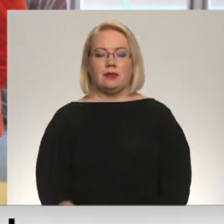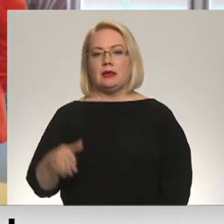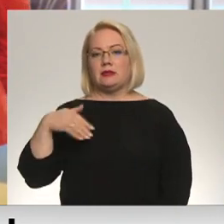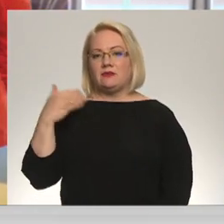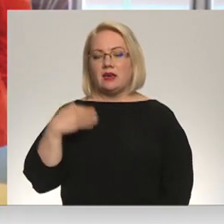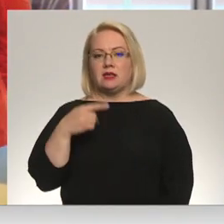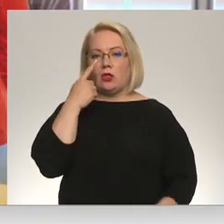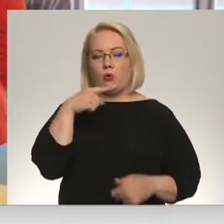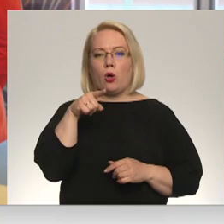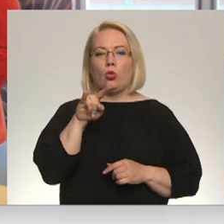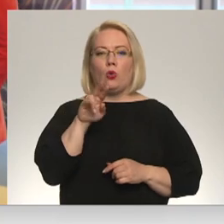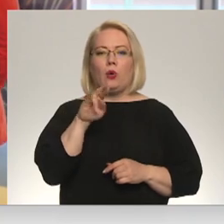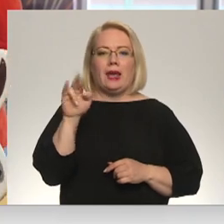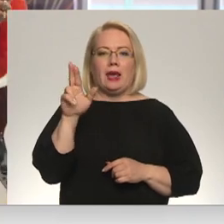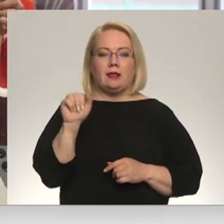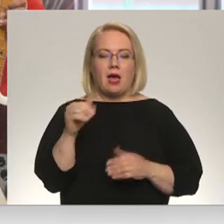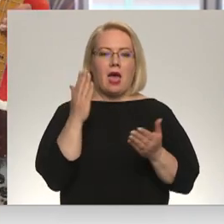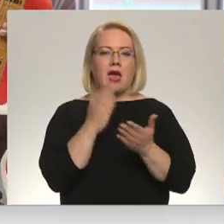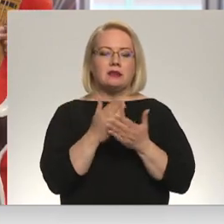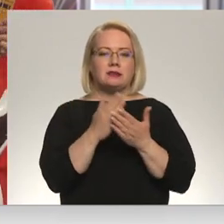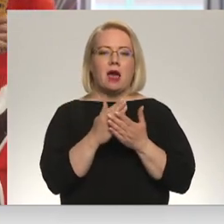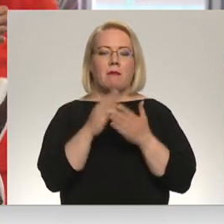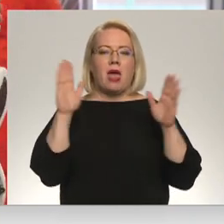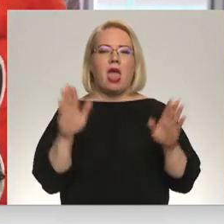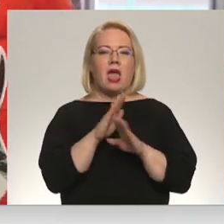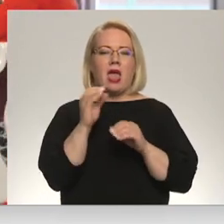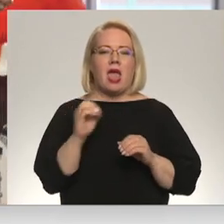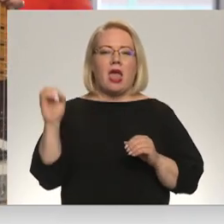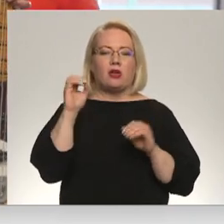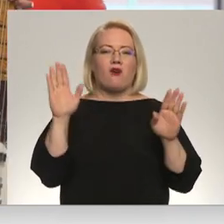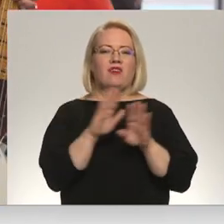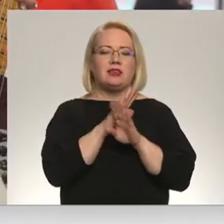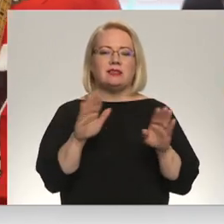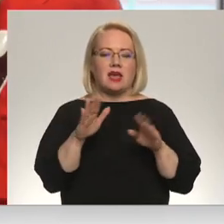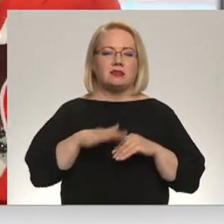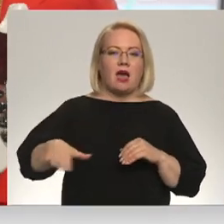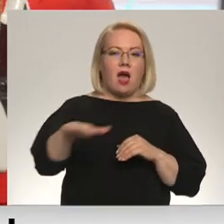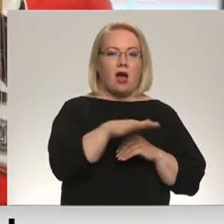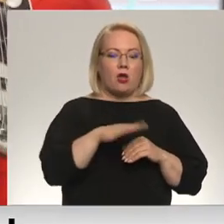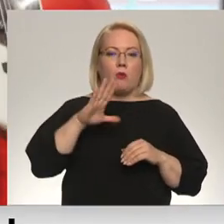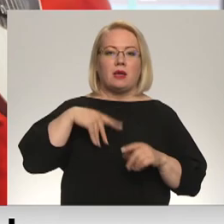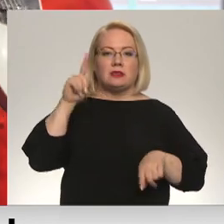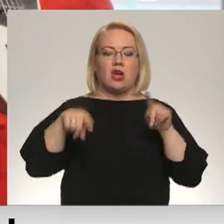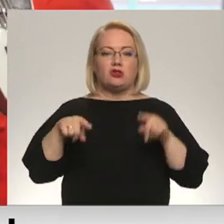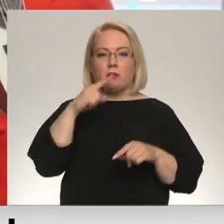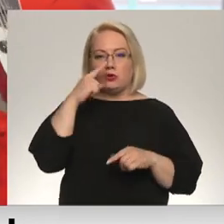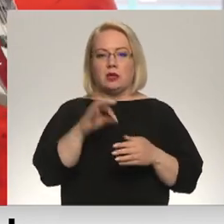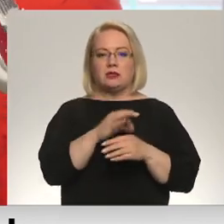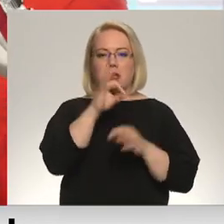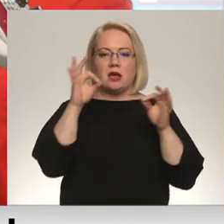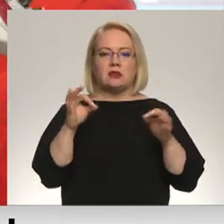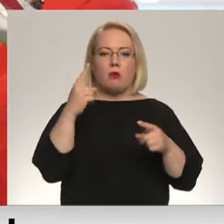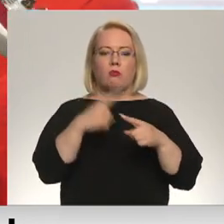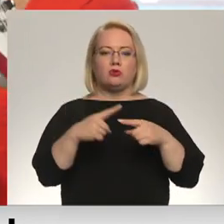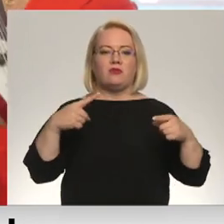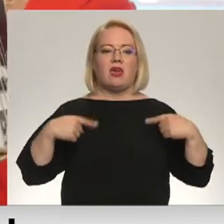Sveicināti no Turīnas! Šobrīd atrodamies Eirovīzijas arēnā, kur jau pēc dažām stundām sāksies pirmā pusfināla tiešraide. Pēc